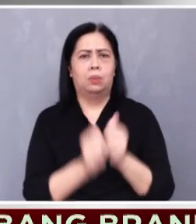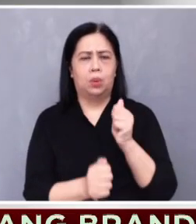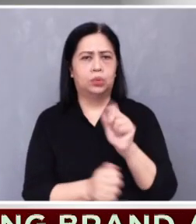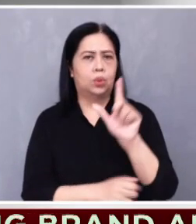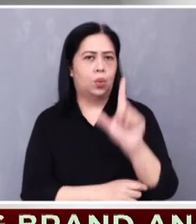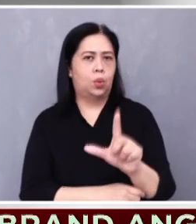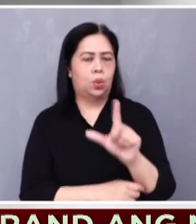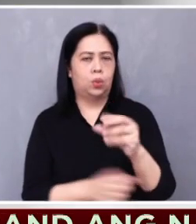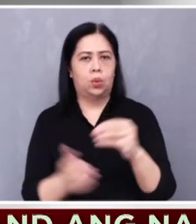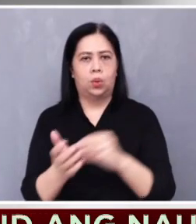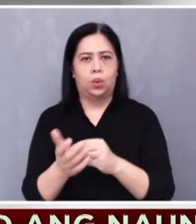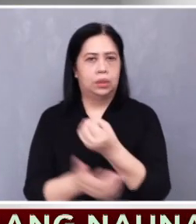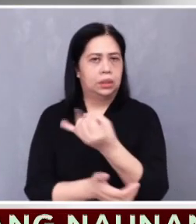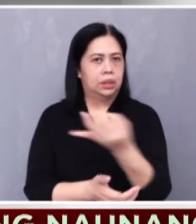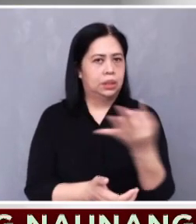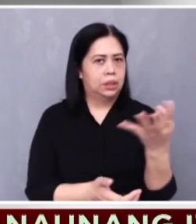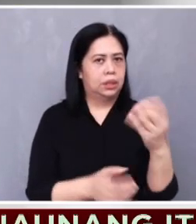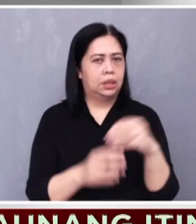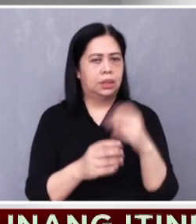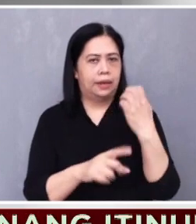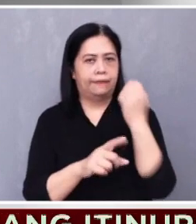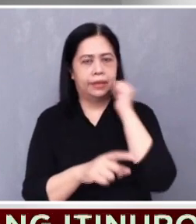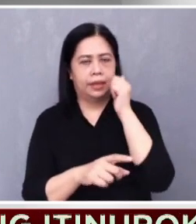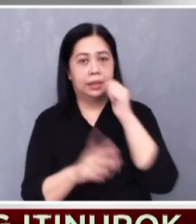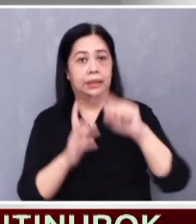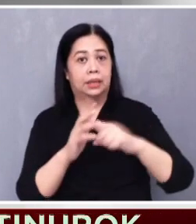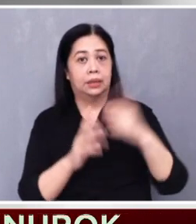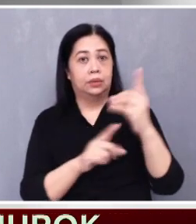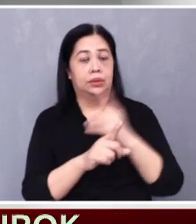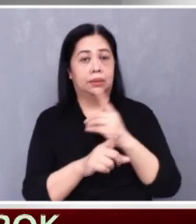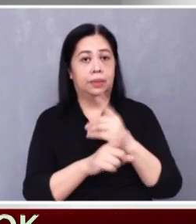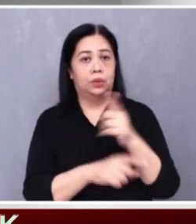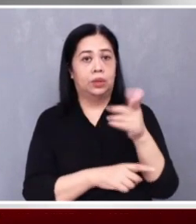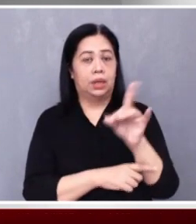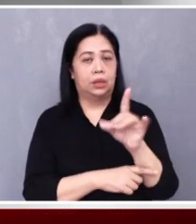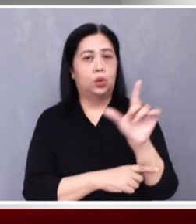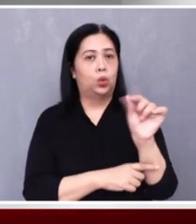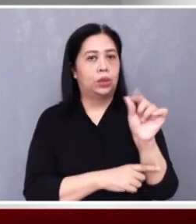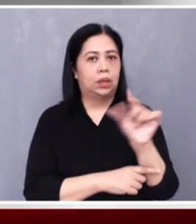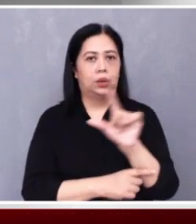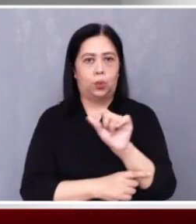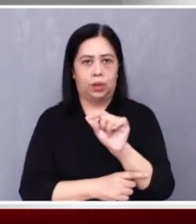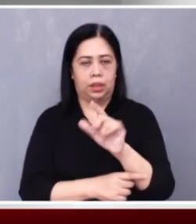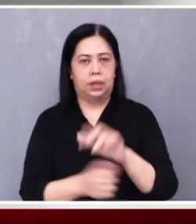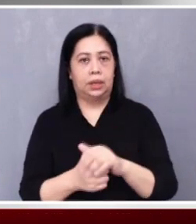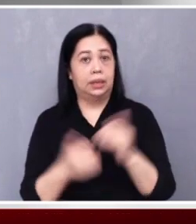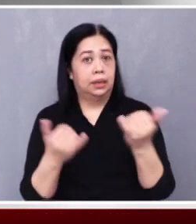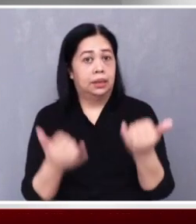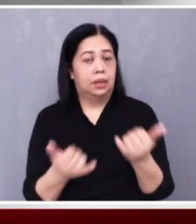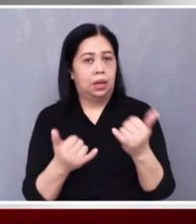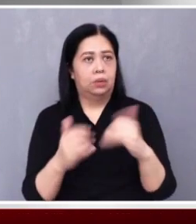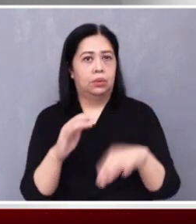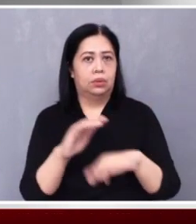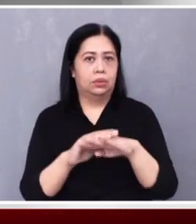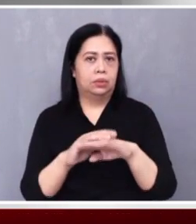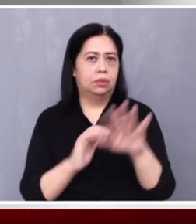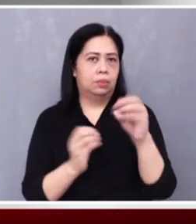naitalang bilang ng kaso sa kada araw simula noong December 28, 2020. Sa ngayon, umaabot na sa higit